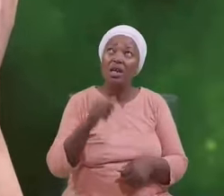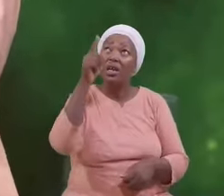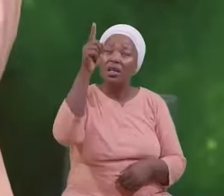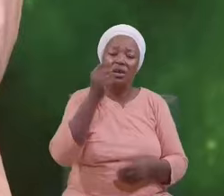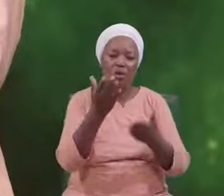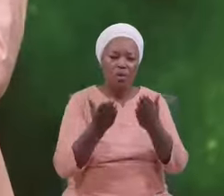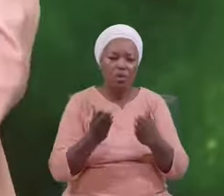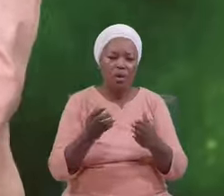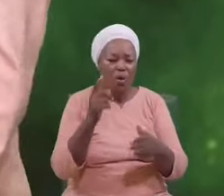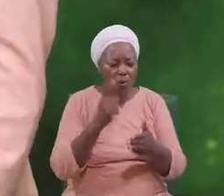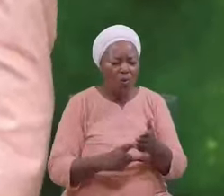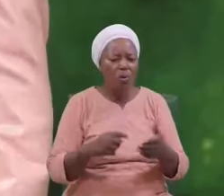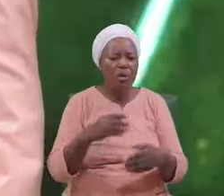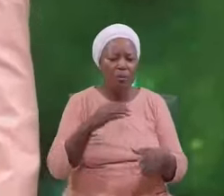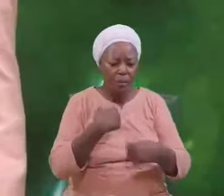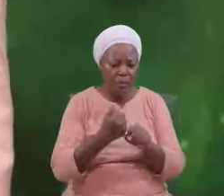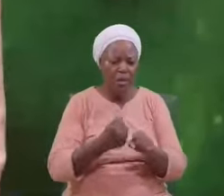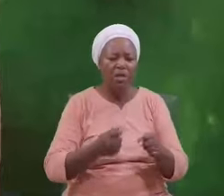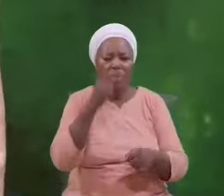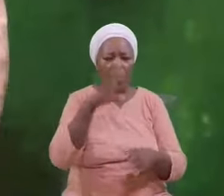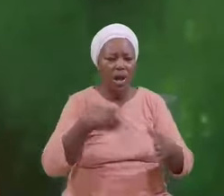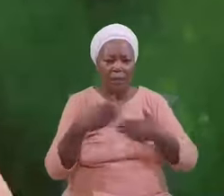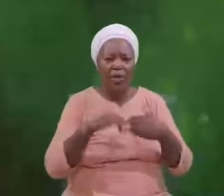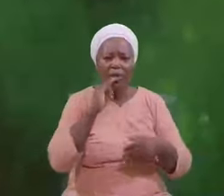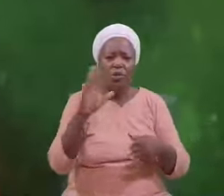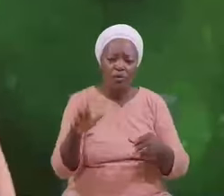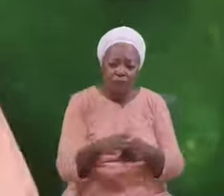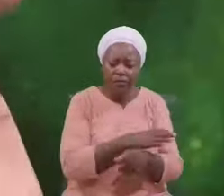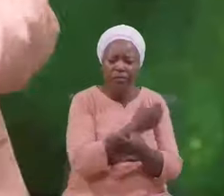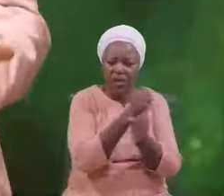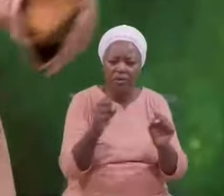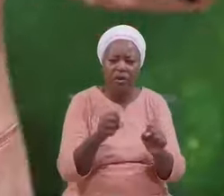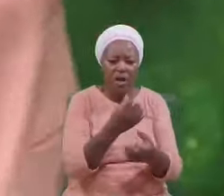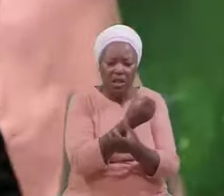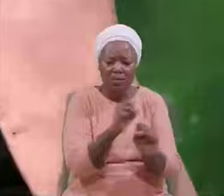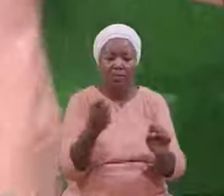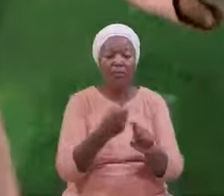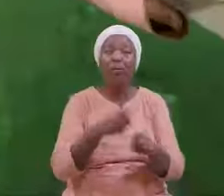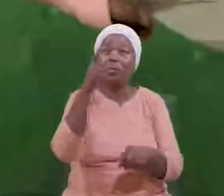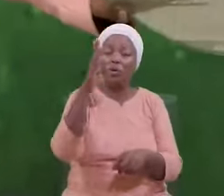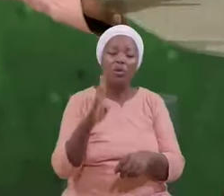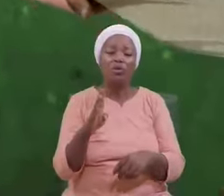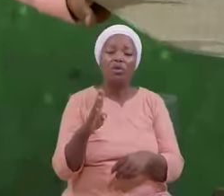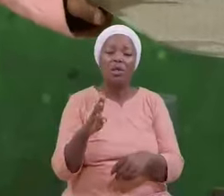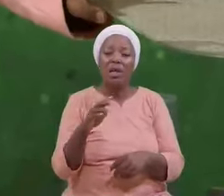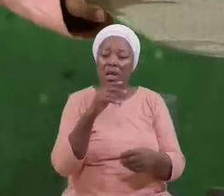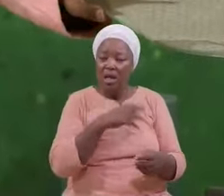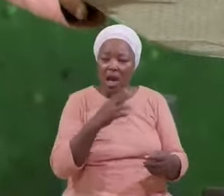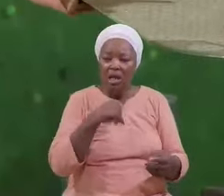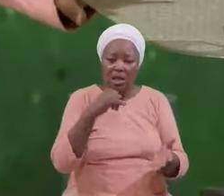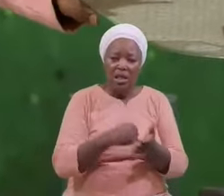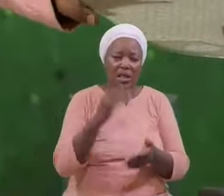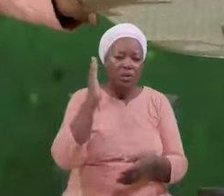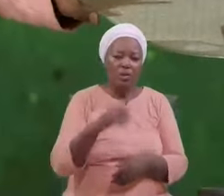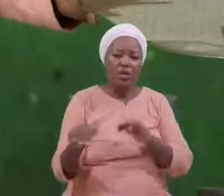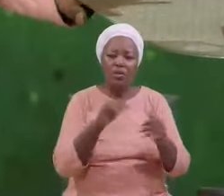votre pleine rédemption. La rédemption de la malédiction. La parole est envoyée vers vous et